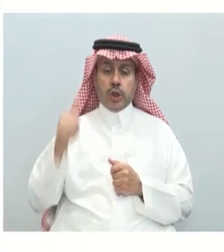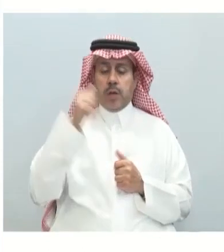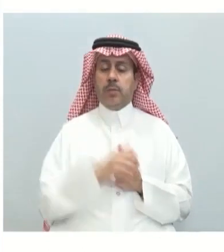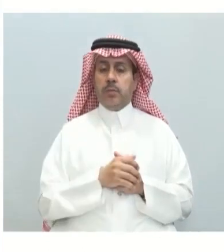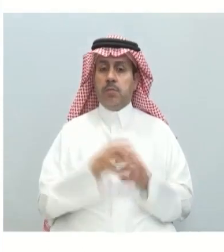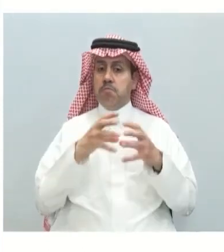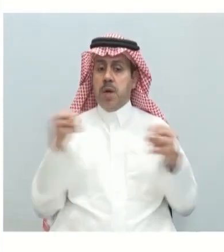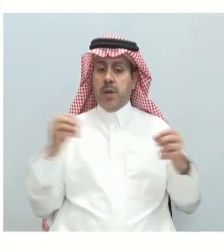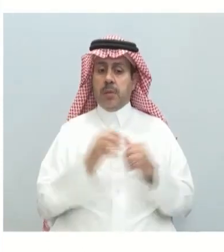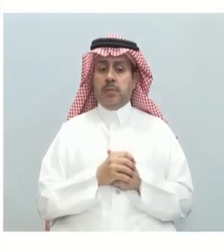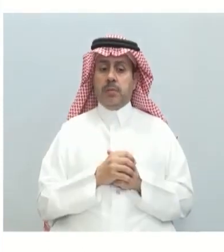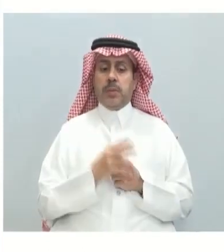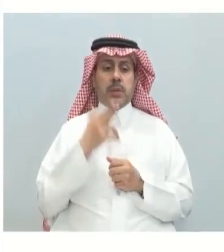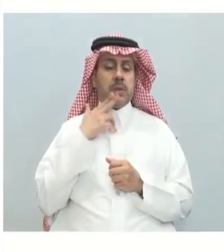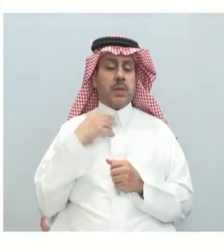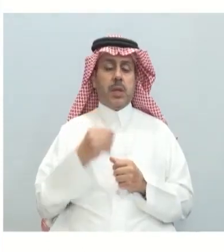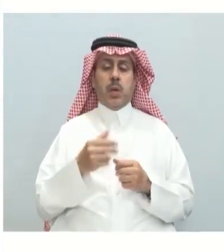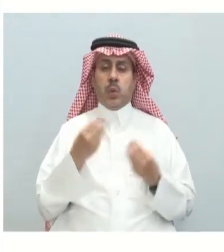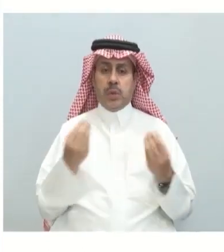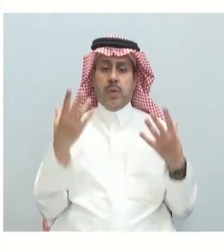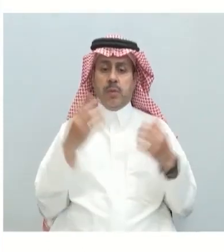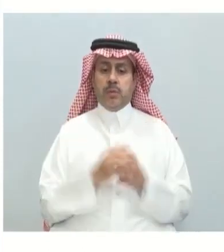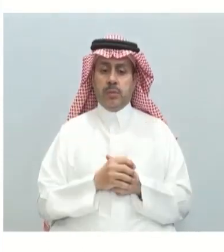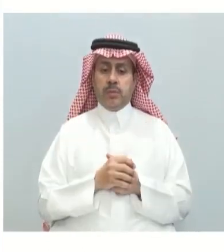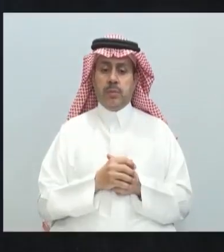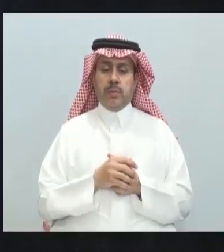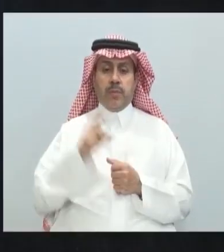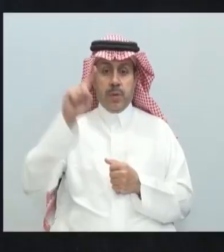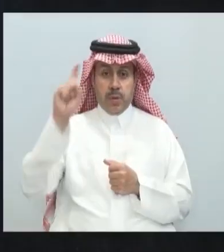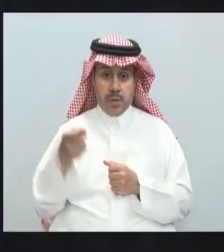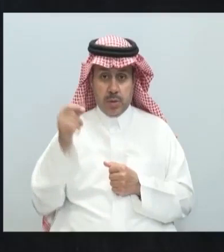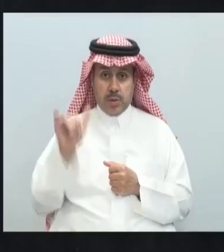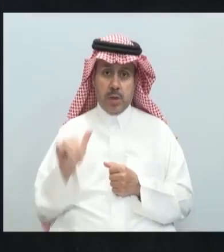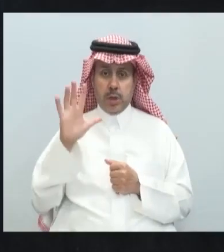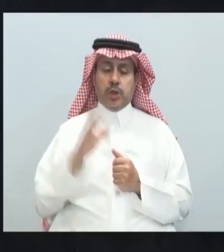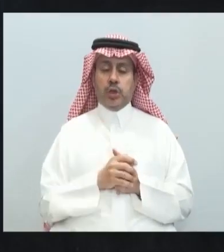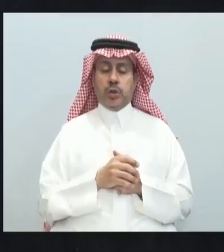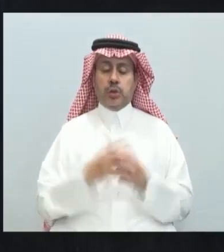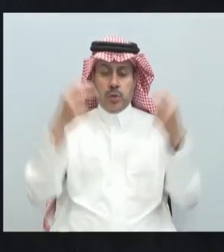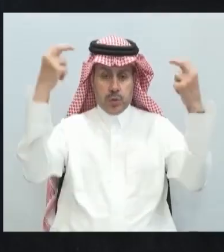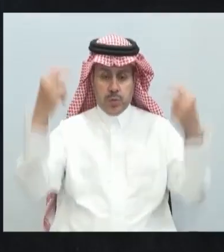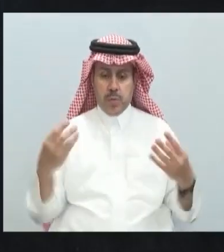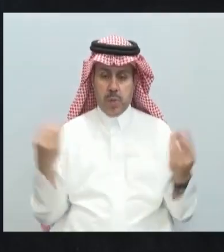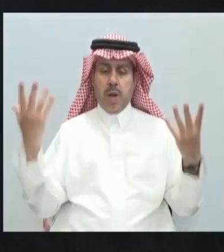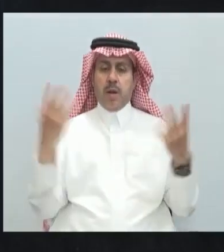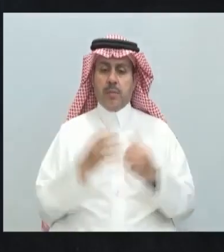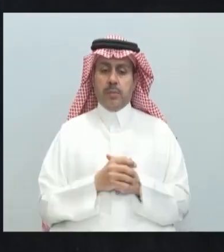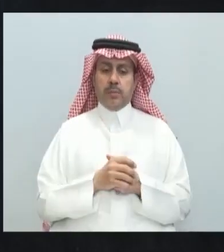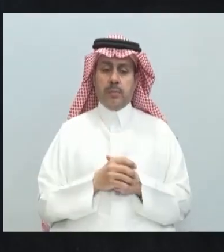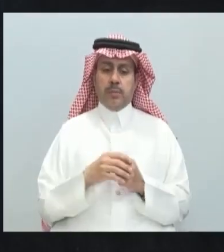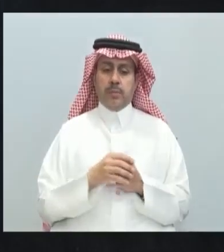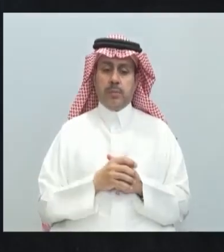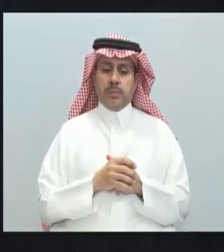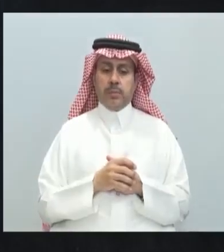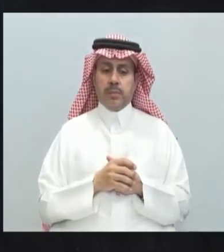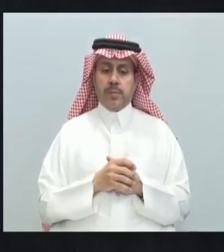هنا المراد به الزينه والجمال ف الريش هو ما يكون في الظاهر ما يكون في الظاهر من الملابس